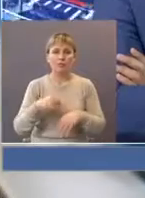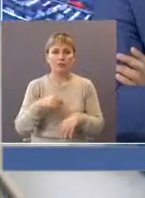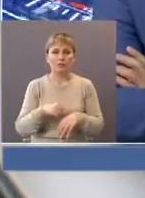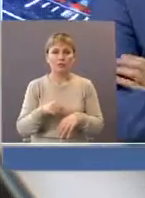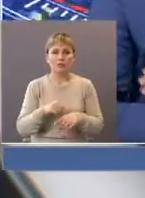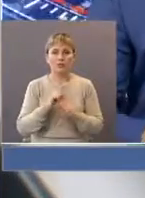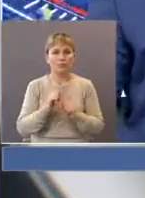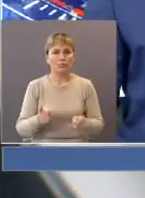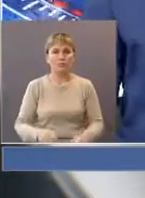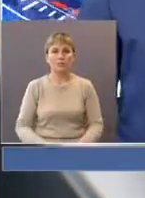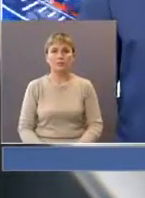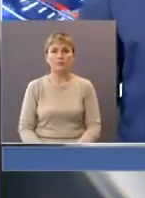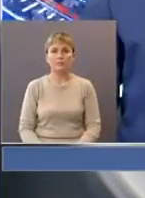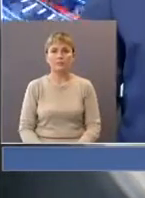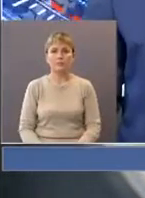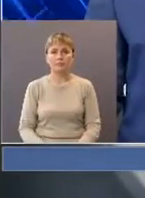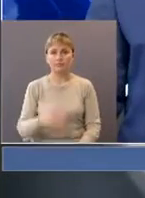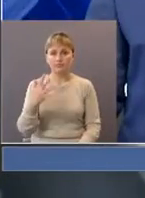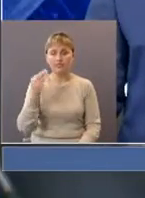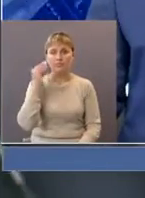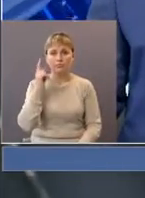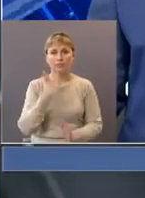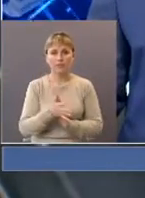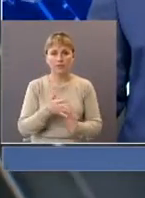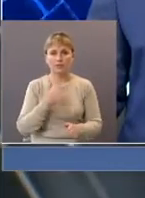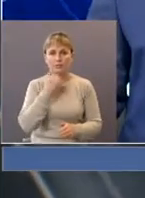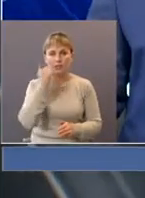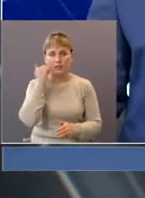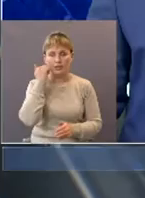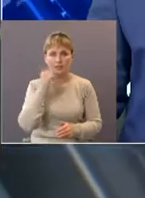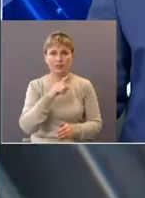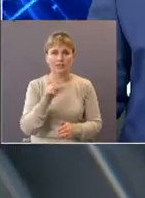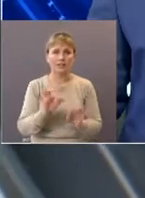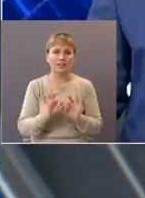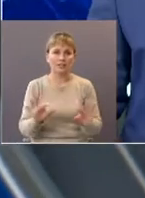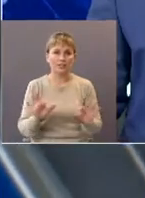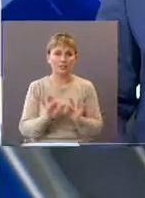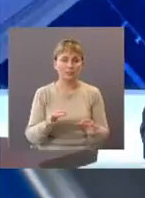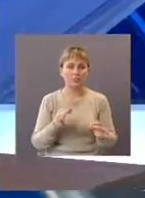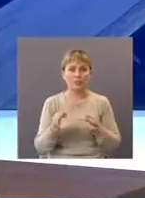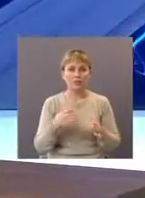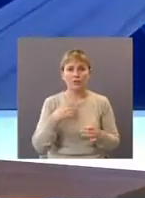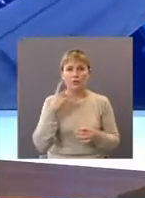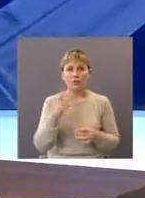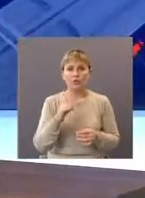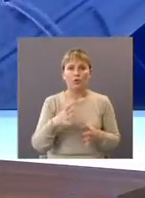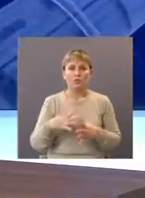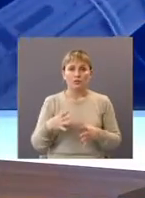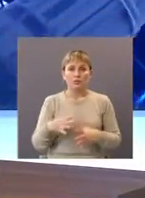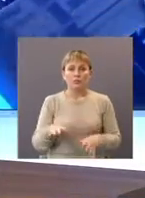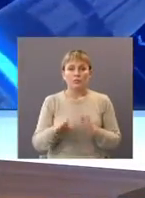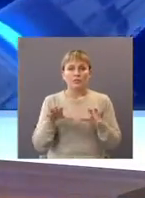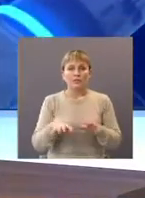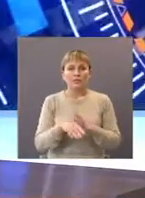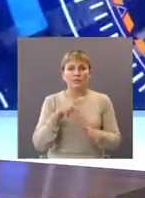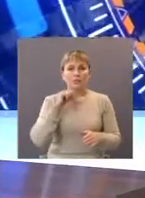не приходится. Но ваше мнение понятно. Благодарю вас, Расул, за содержательную беседу. Я напомню об ожиданиях от президентских